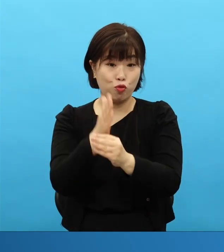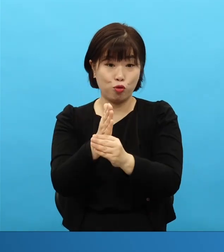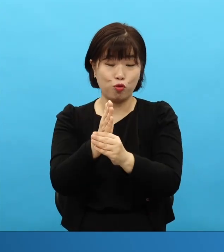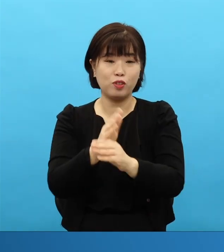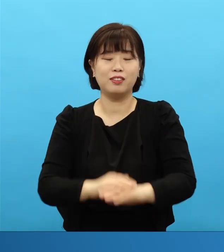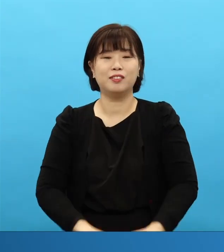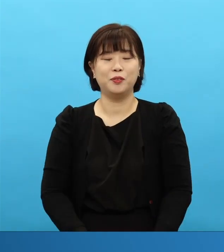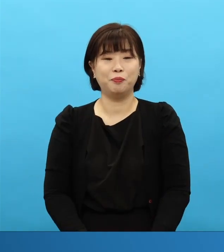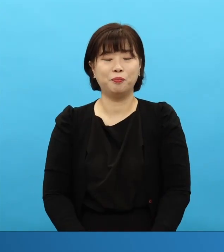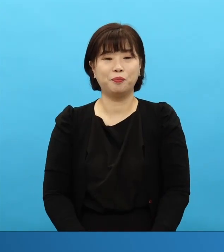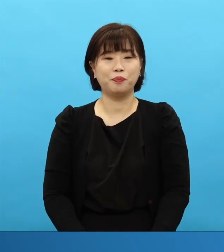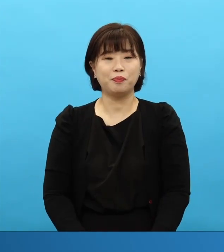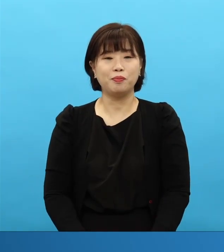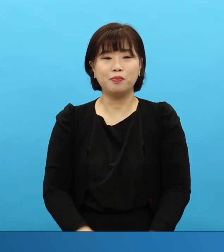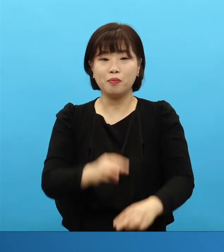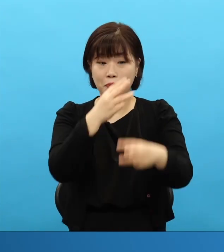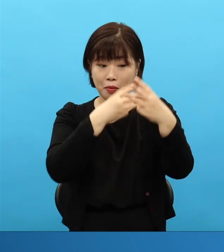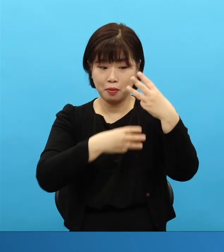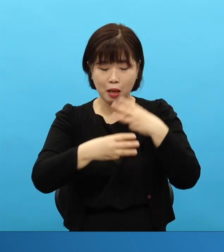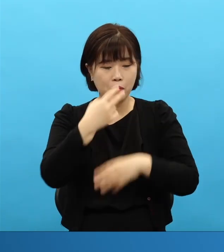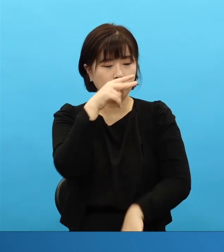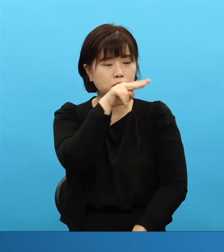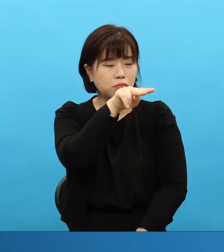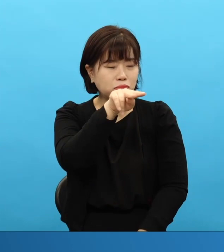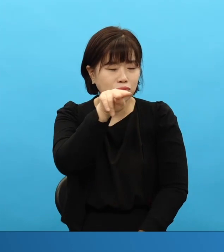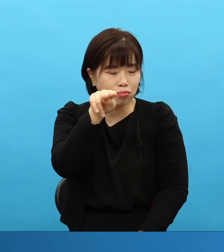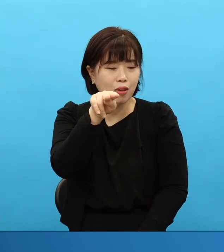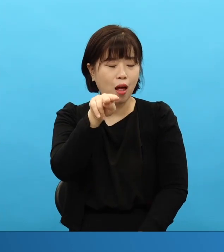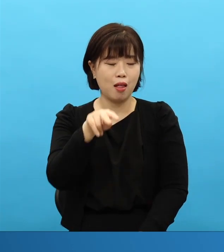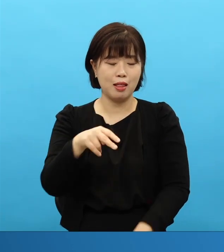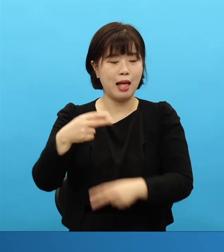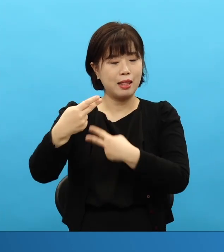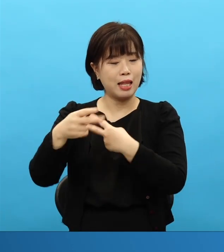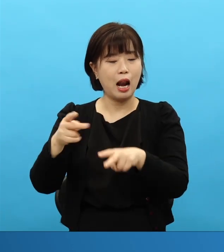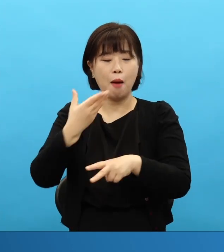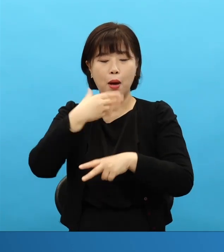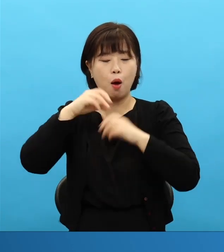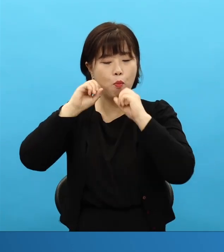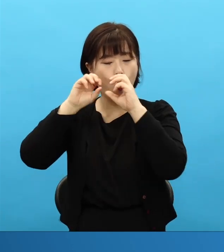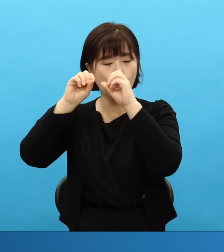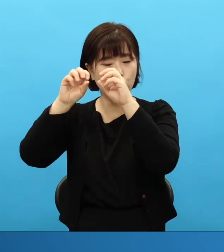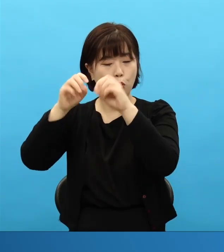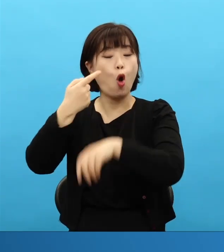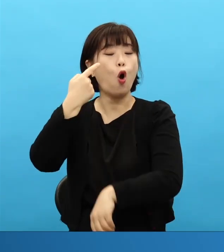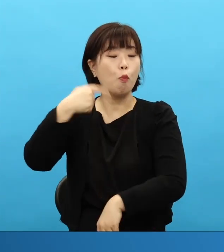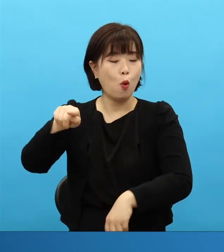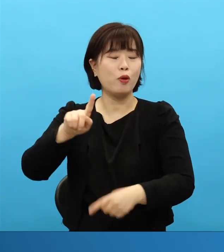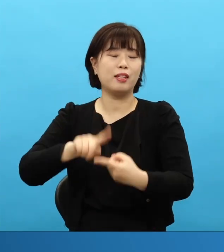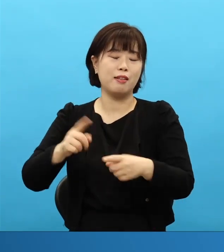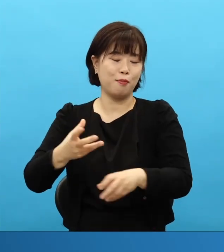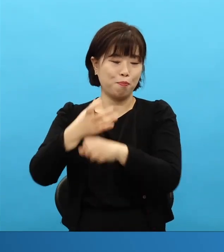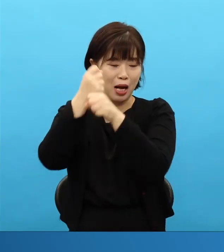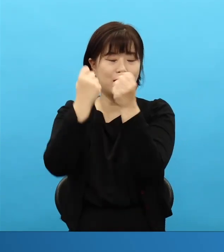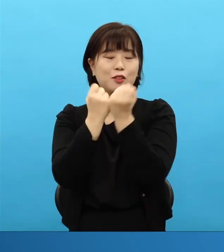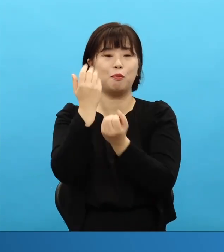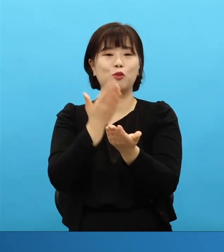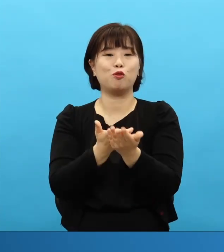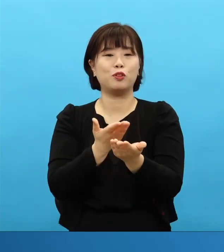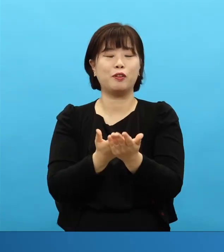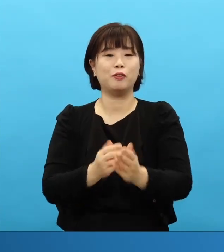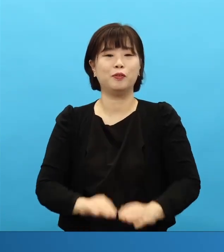렘넌트들을 보시면서 또 다락방 전도 운동은 이런 곳이다, 이렇게 한 말씀 부탁드리겠습니다.